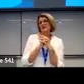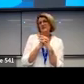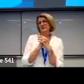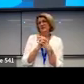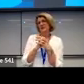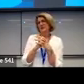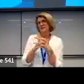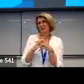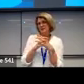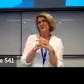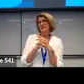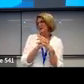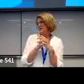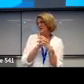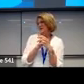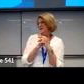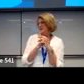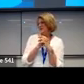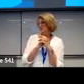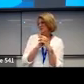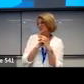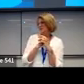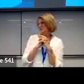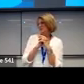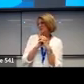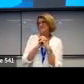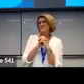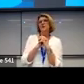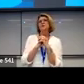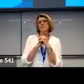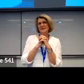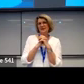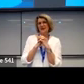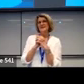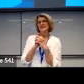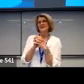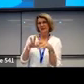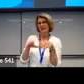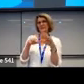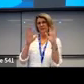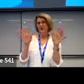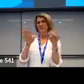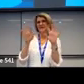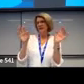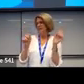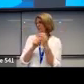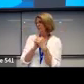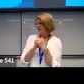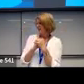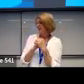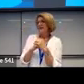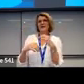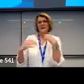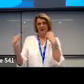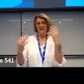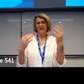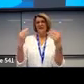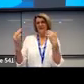projet qui a été lancé par la Fondation Wikimedia en 2013, qui était Wikimedia